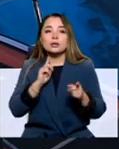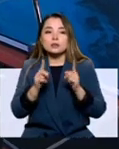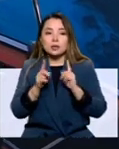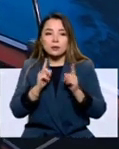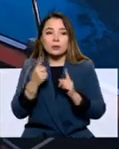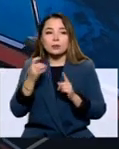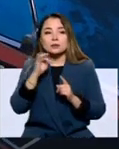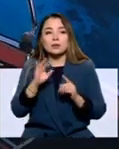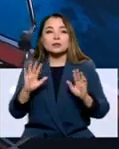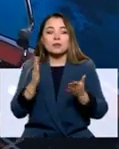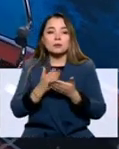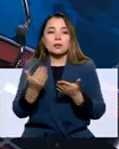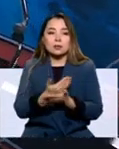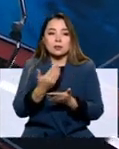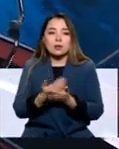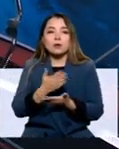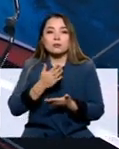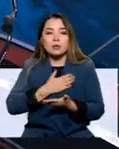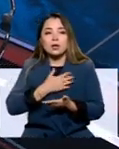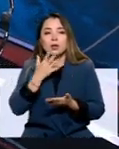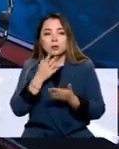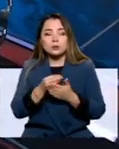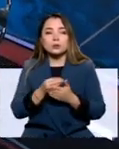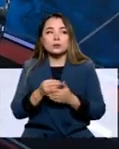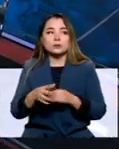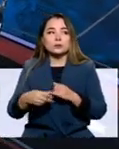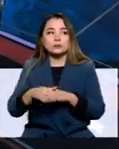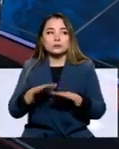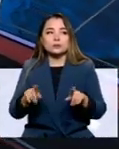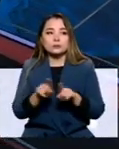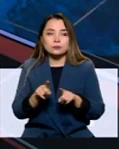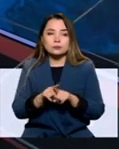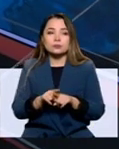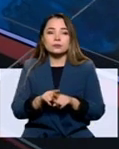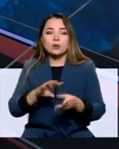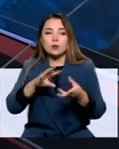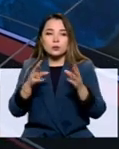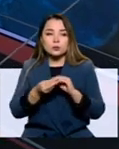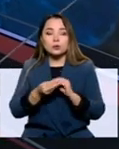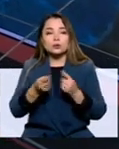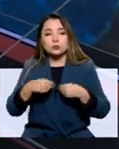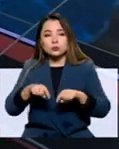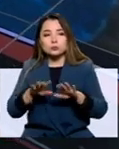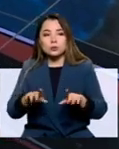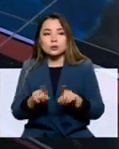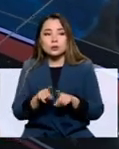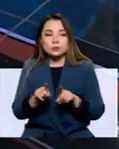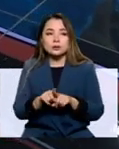саммиттің бір тарихи мәнесі біздің түрік дүниеміздің, түрік дүниесіндегі ұйымдардың